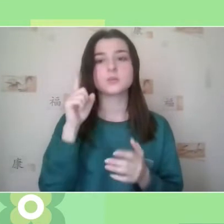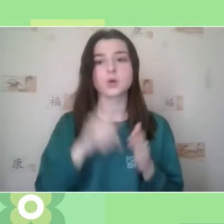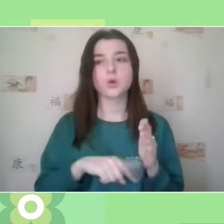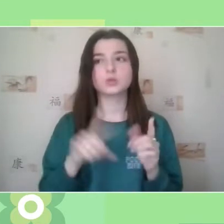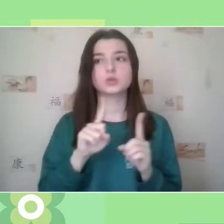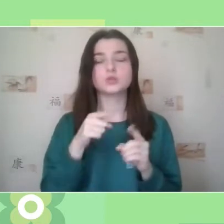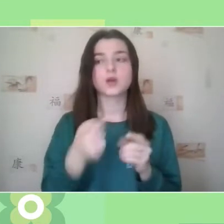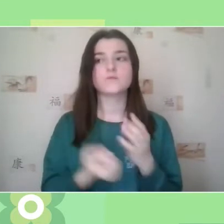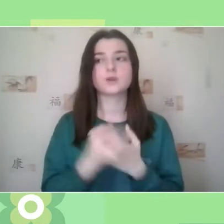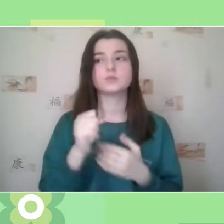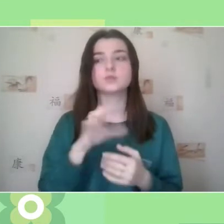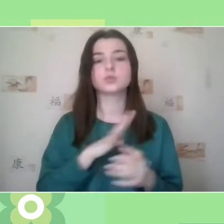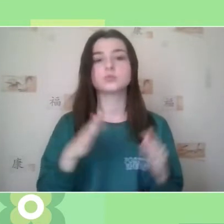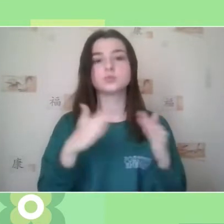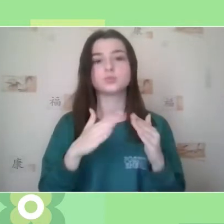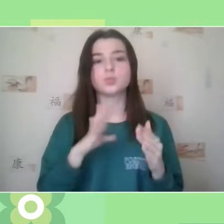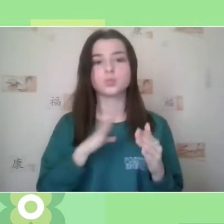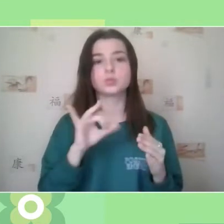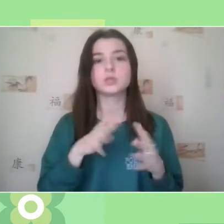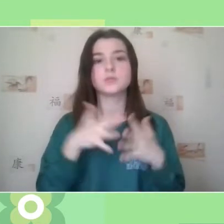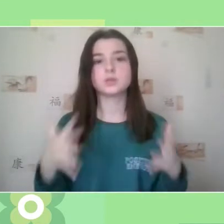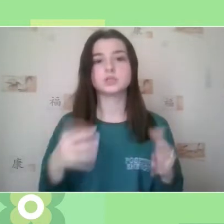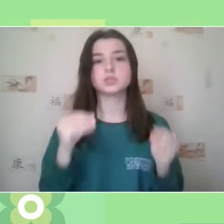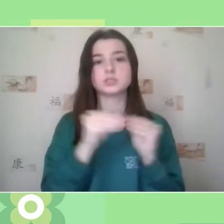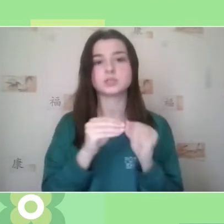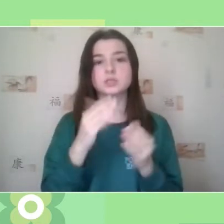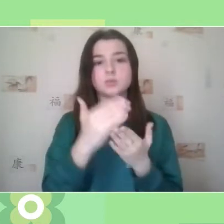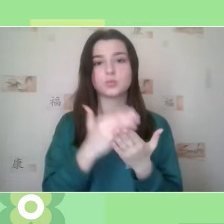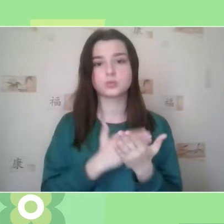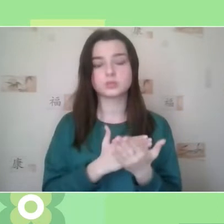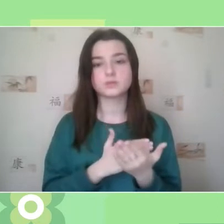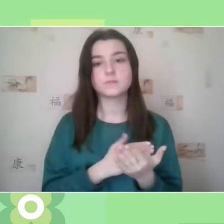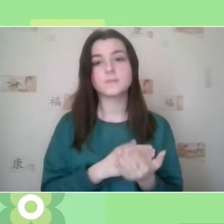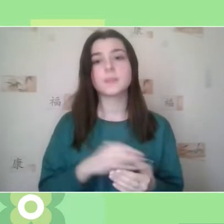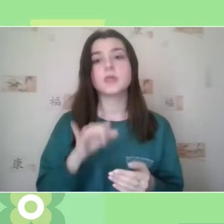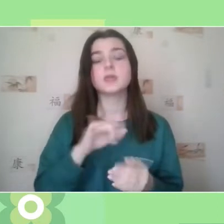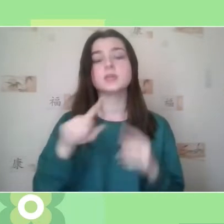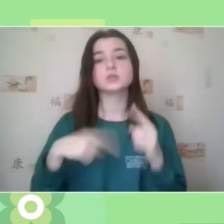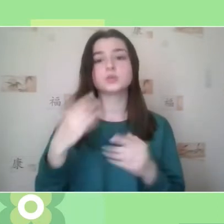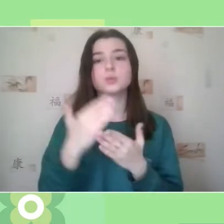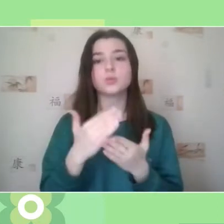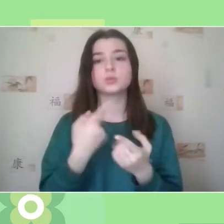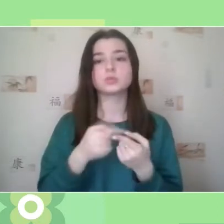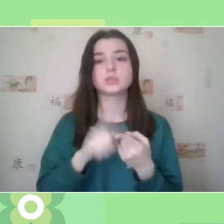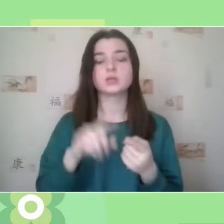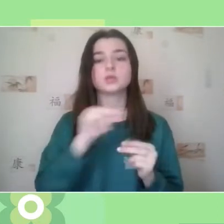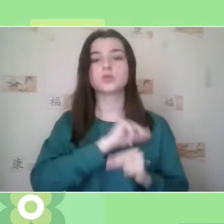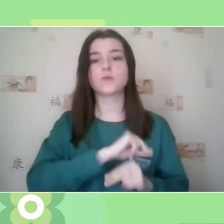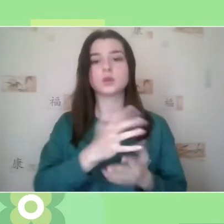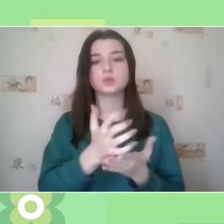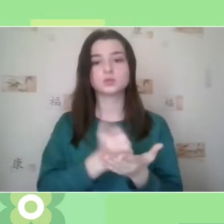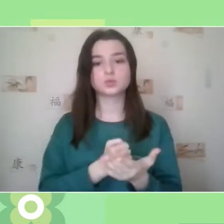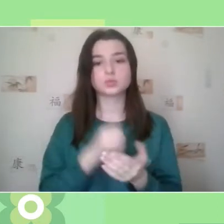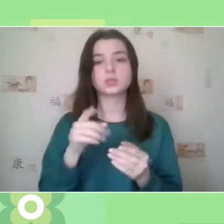там може і більше 10 пунктів. І другий списочок – це трудові ресурси. Я би вам дуже порекомендувала написати список із